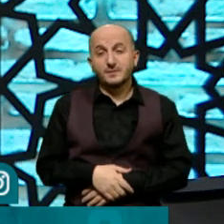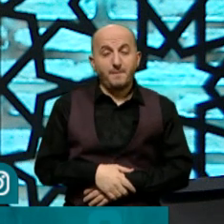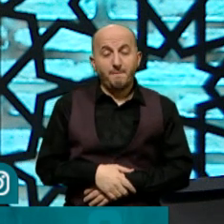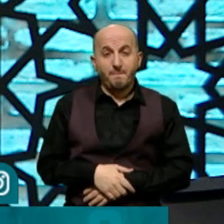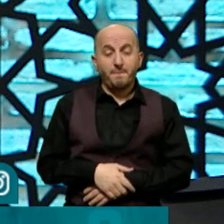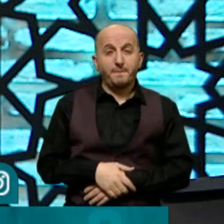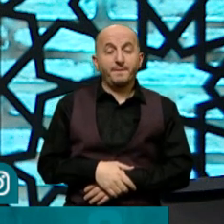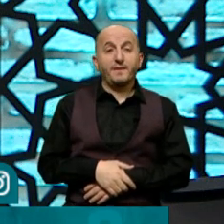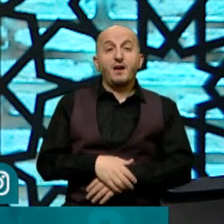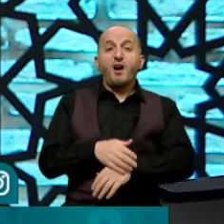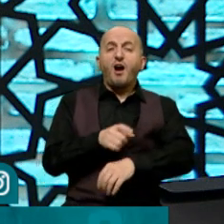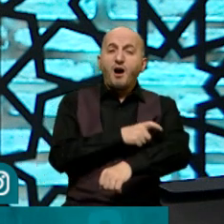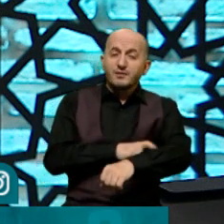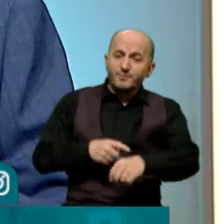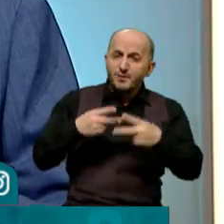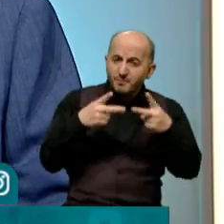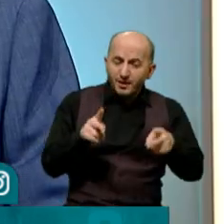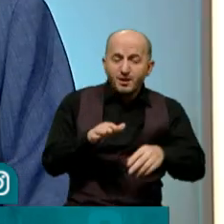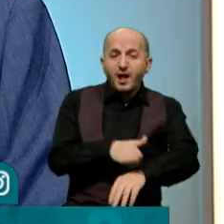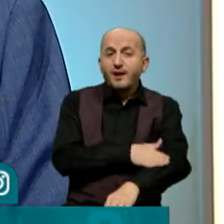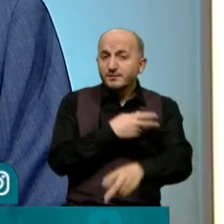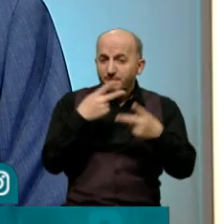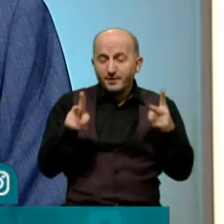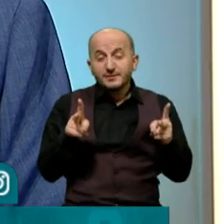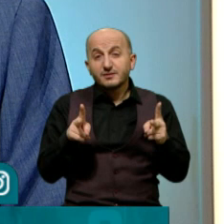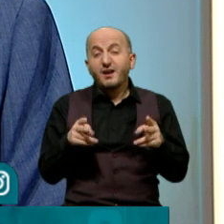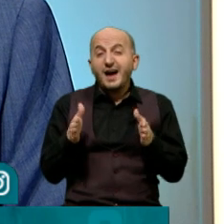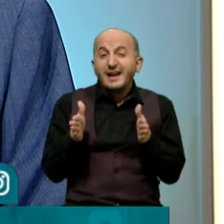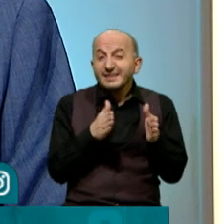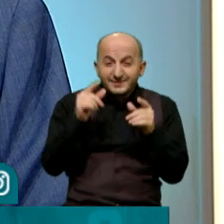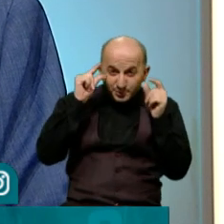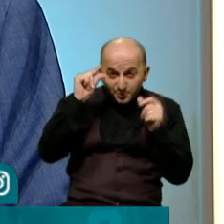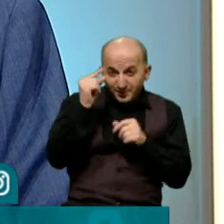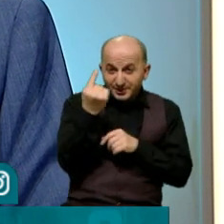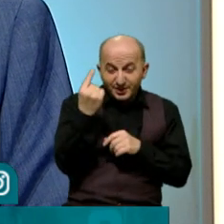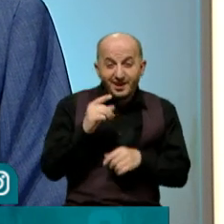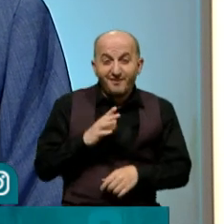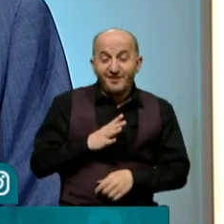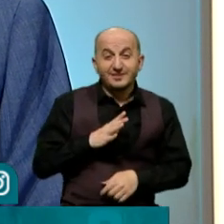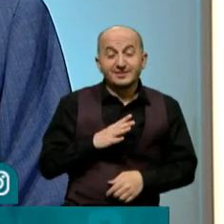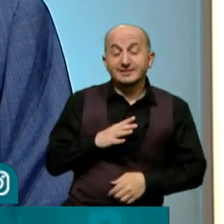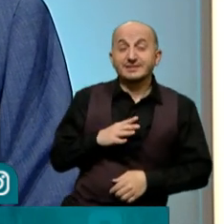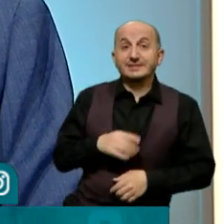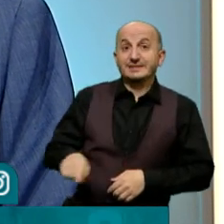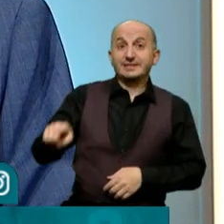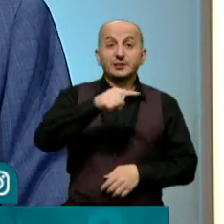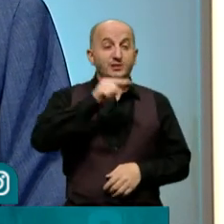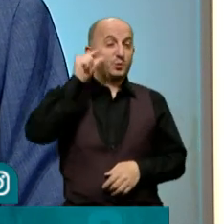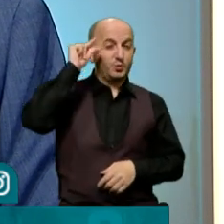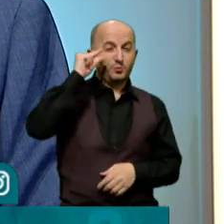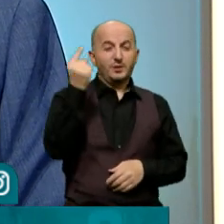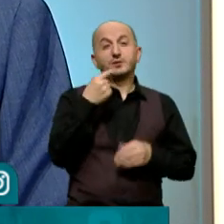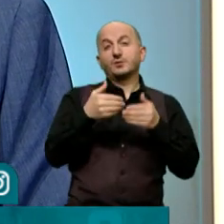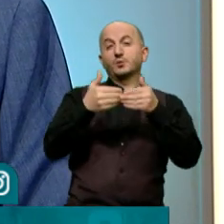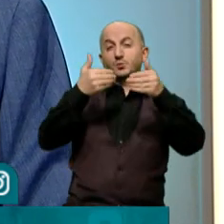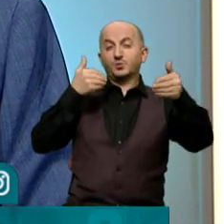haramü beyin diyor. Haram da belli, helal da bellidir. Arasında şüpheli şeyler vardır. Yani siz o şüpheli şeylerden